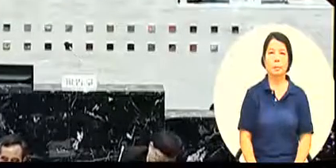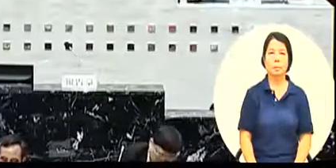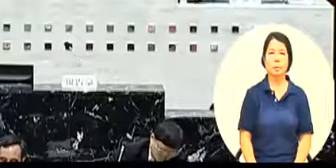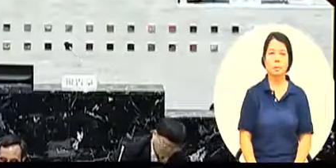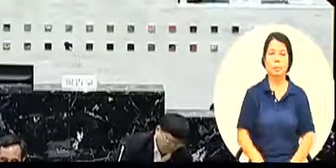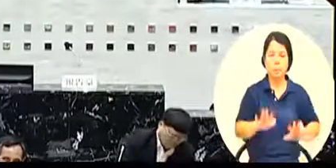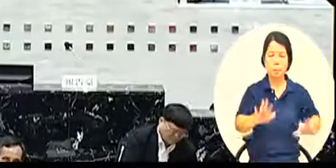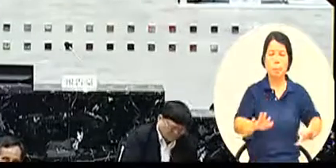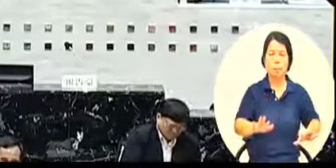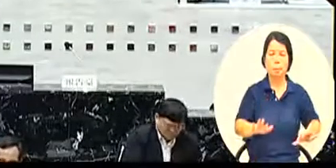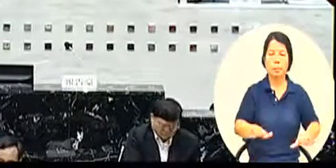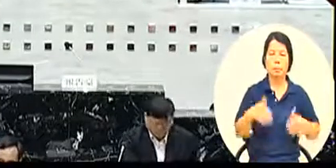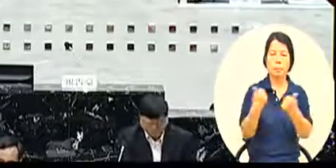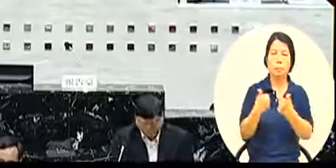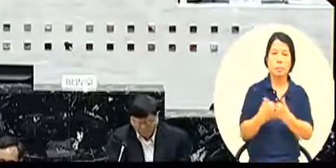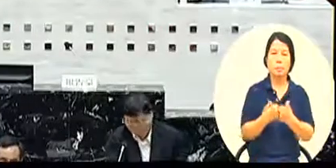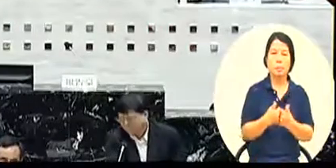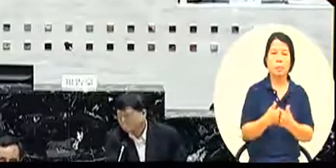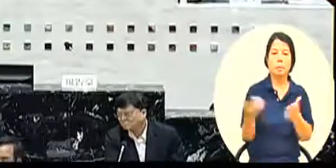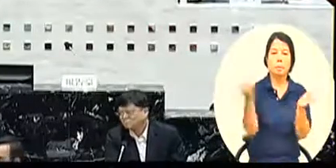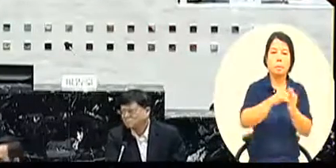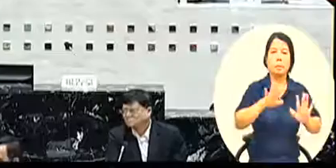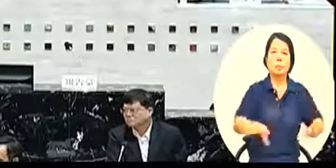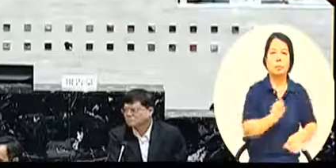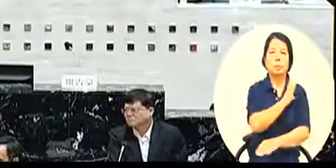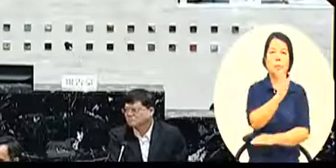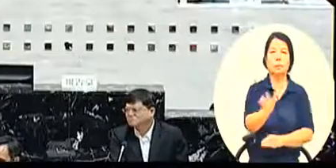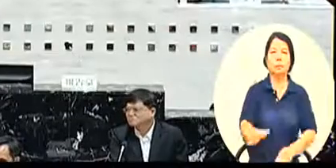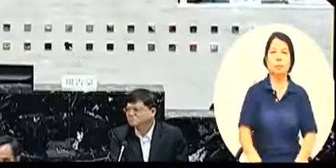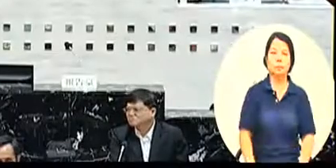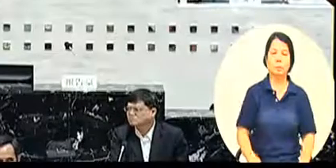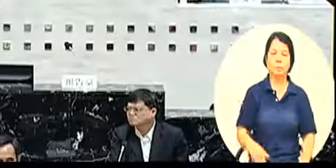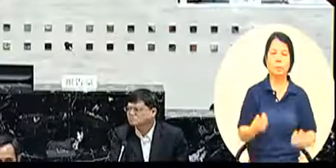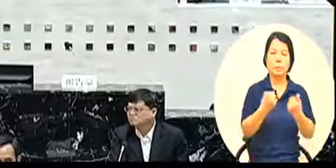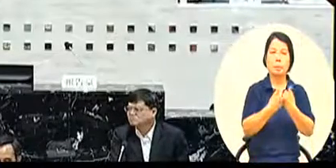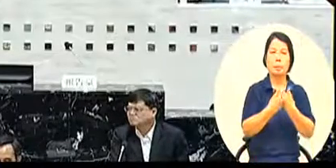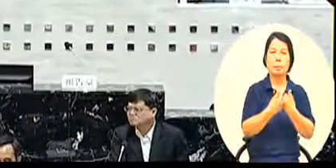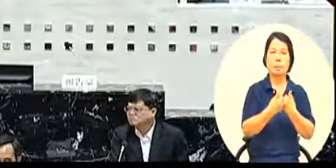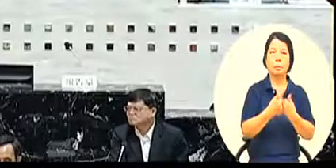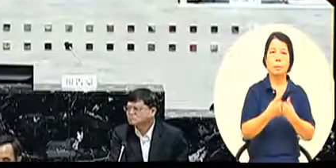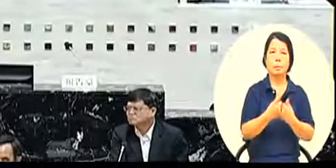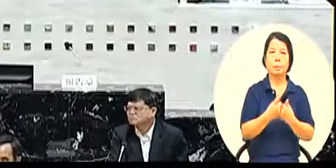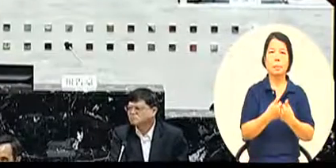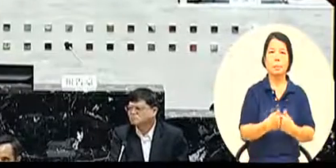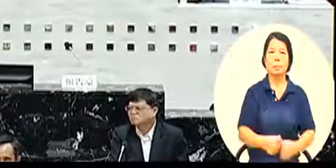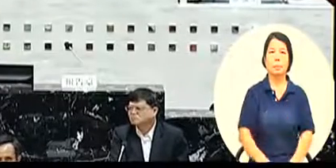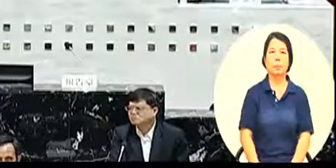们今天的会议到此结束，好，散会。